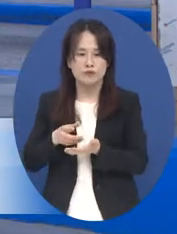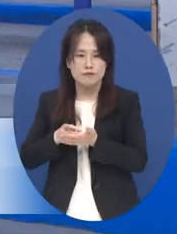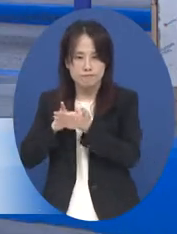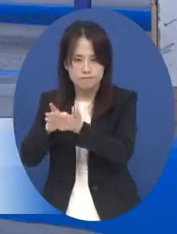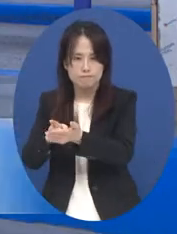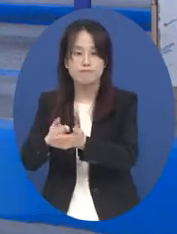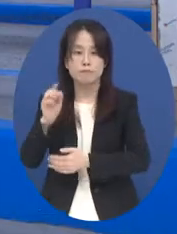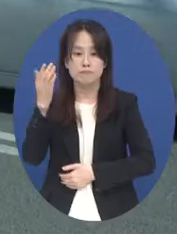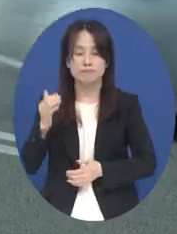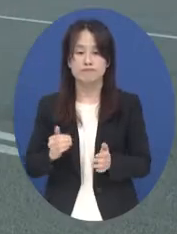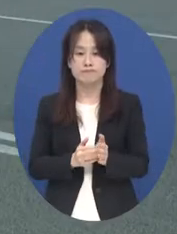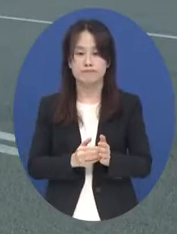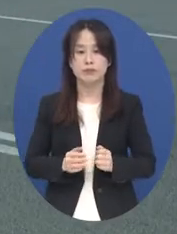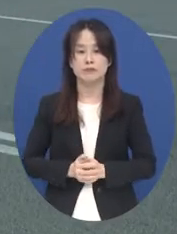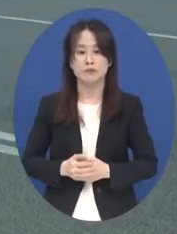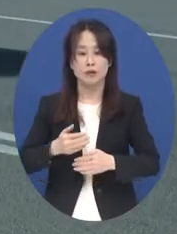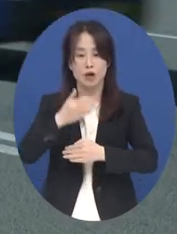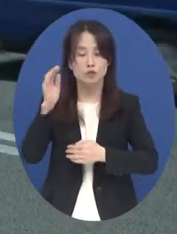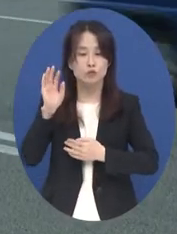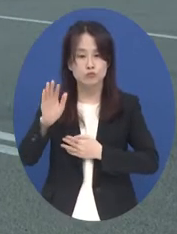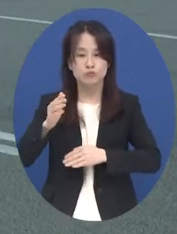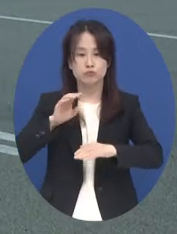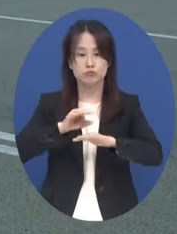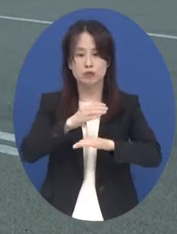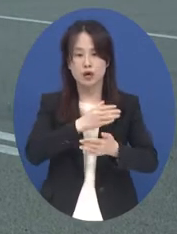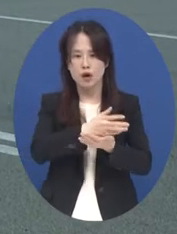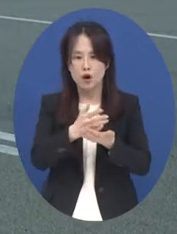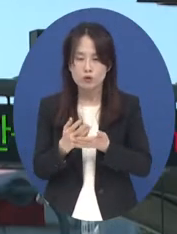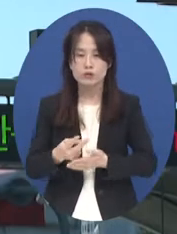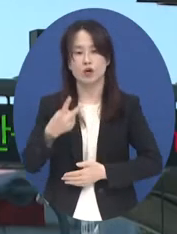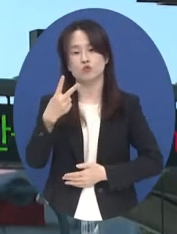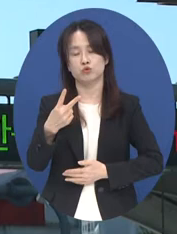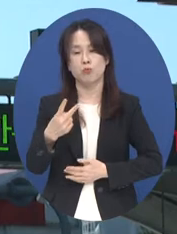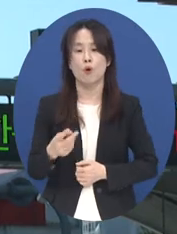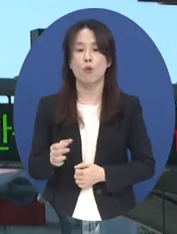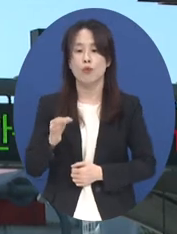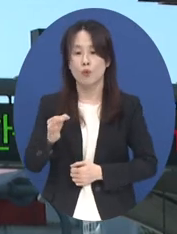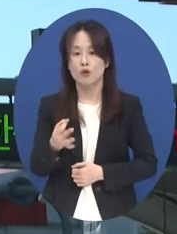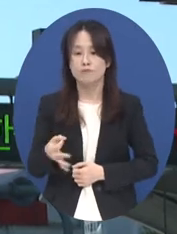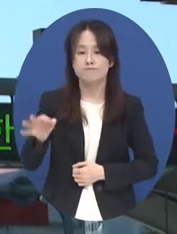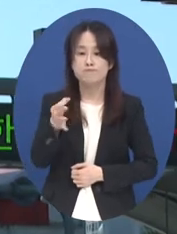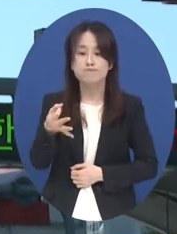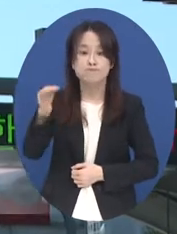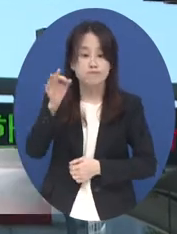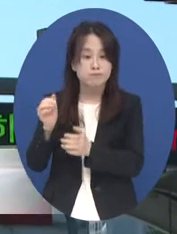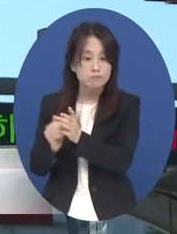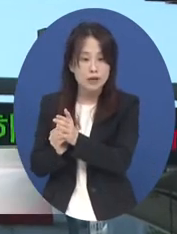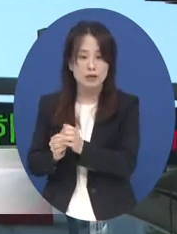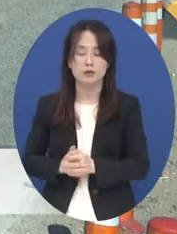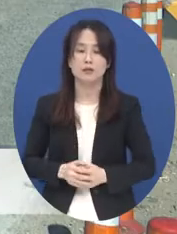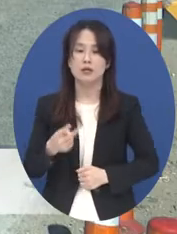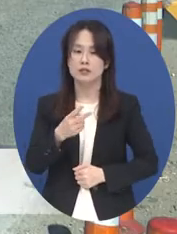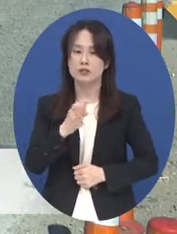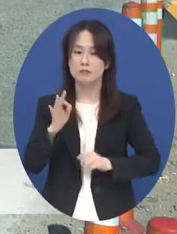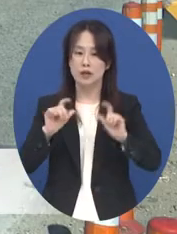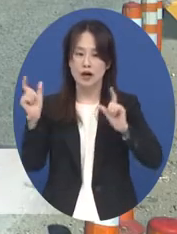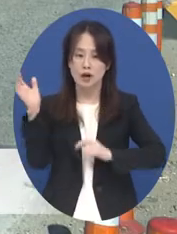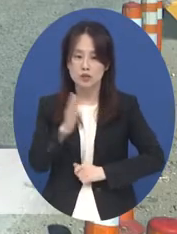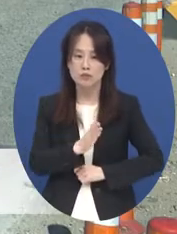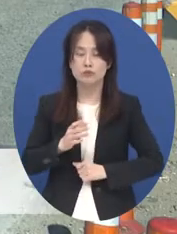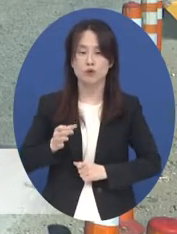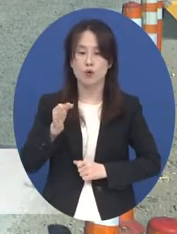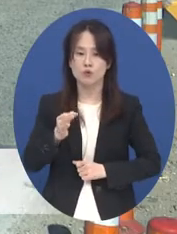하게 된 배경이 됐습니다. 개통 이후 차종에 따라 기본 2차례 이상 통행료가 인상됐고 경기도는